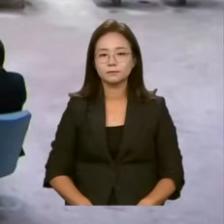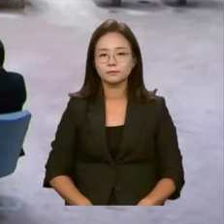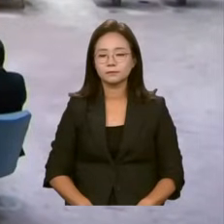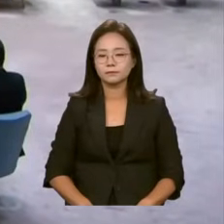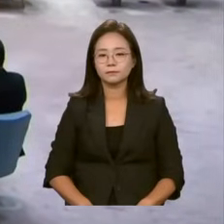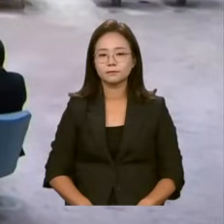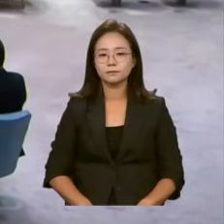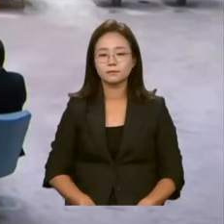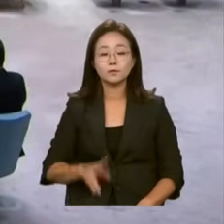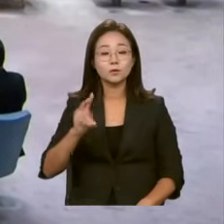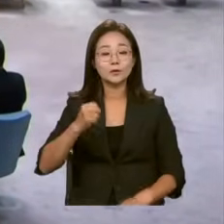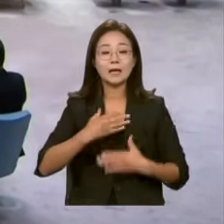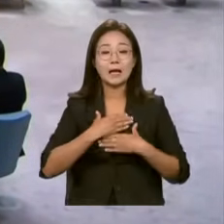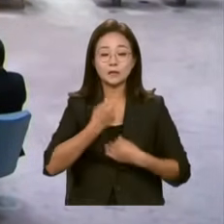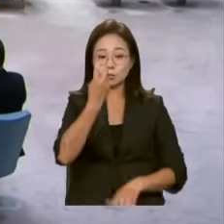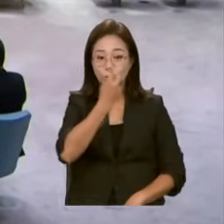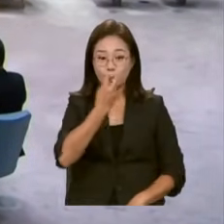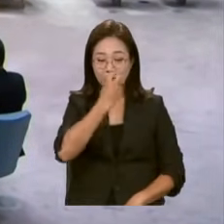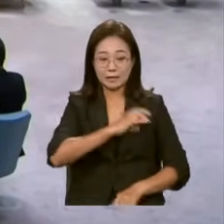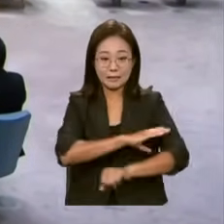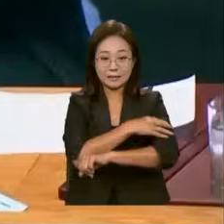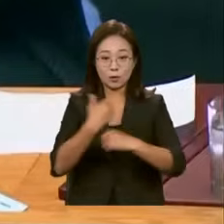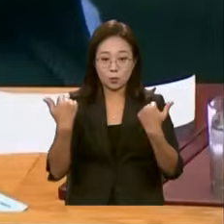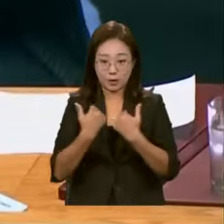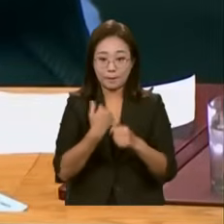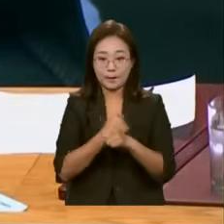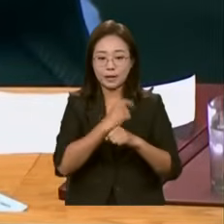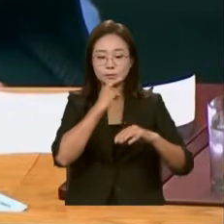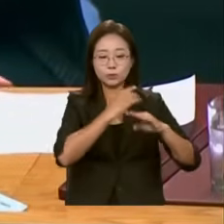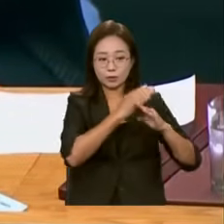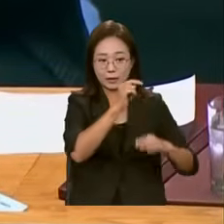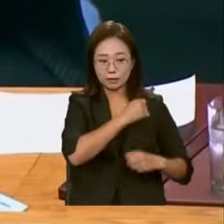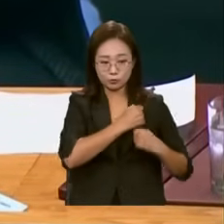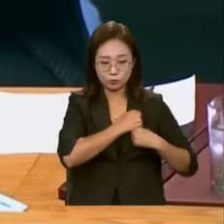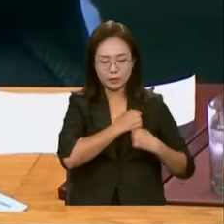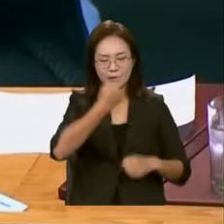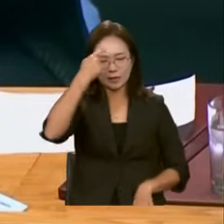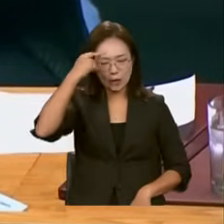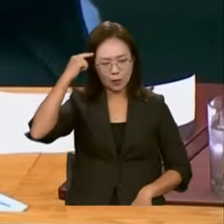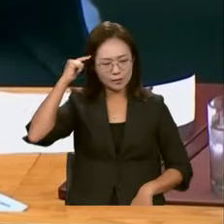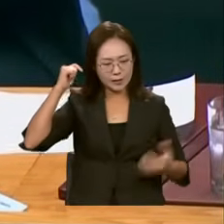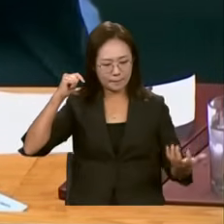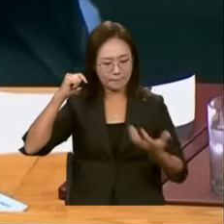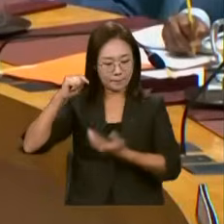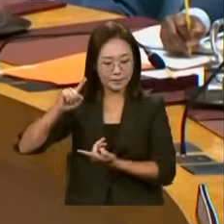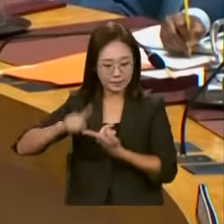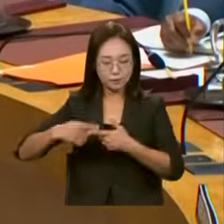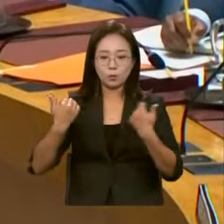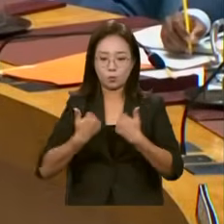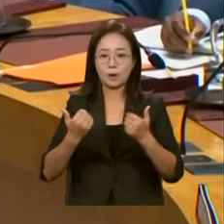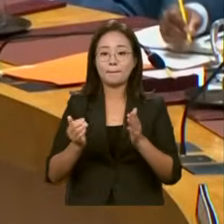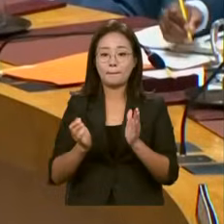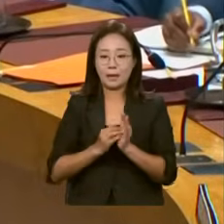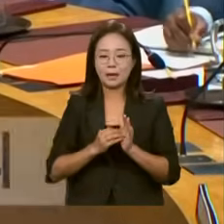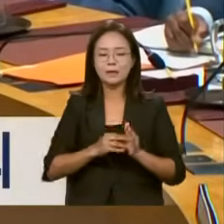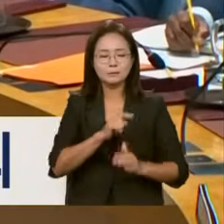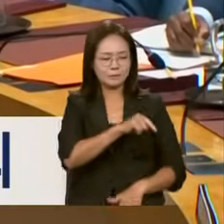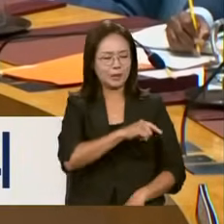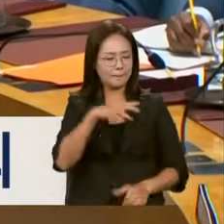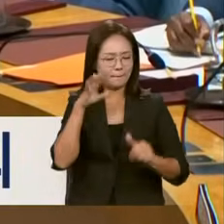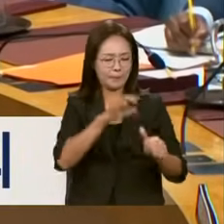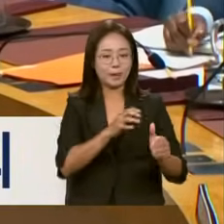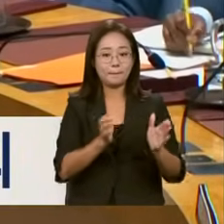기자입니다 유엔 안전보장 이사회가 긴급회의를 열고 북한의 러시아 파병 문제를 논의했습니다 각국은 한 목소리로 파병을